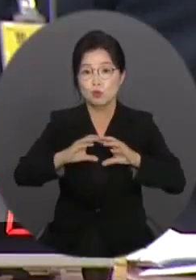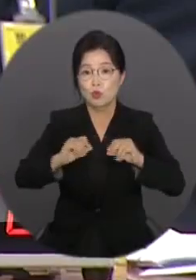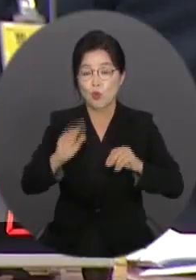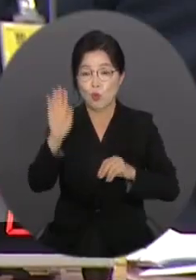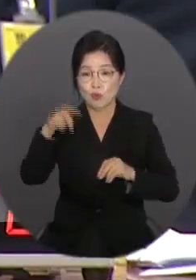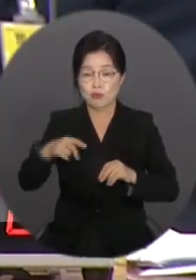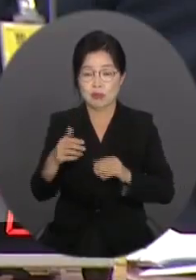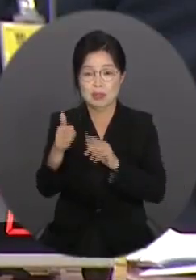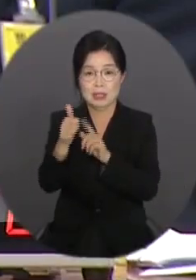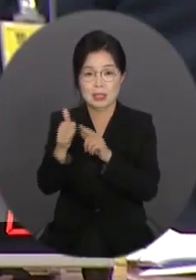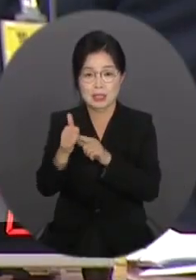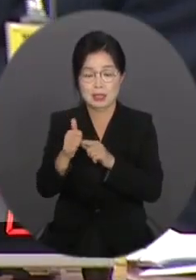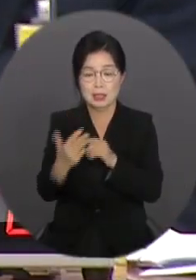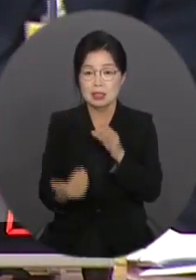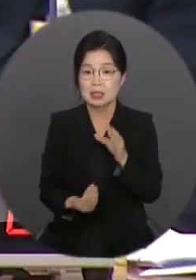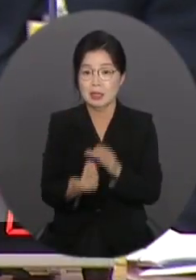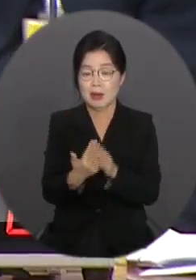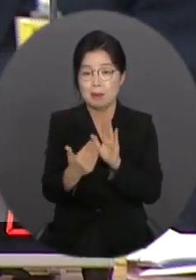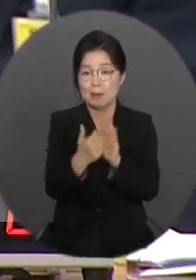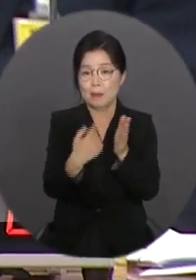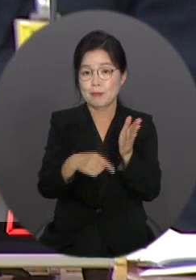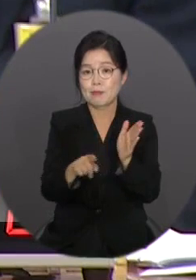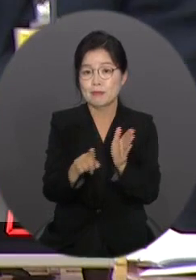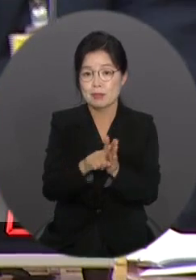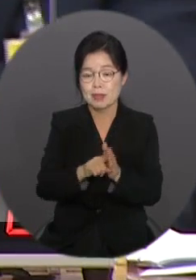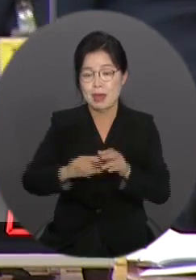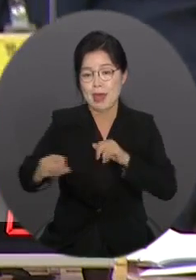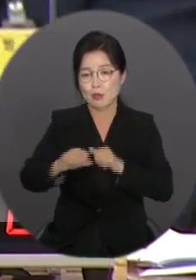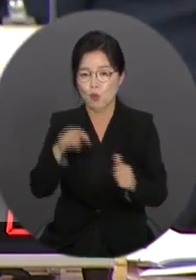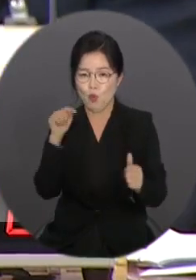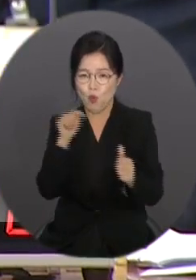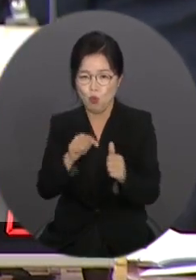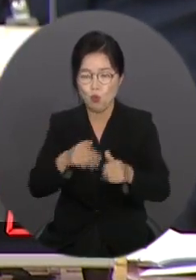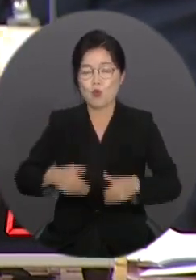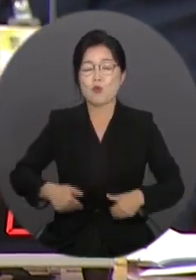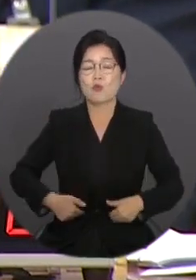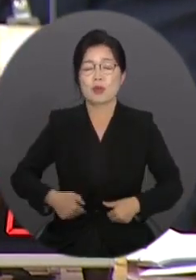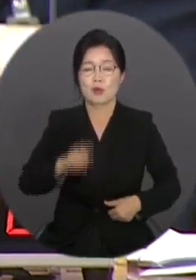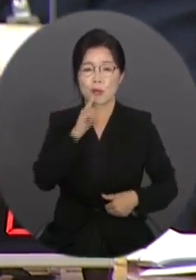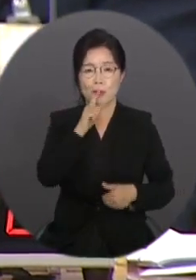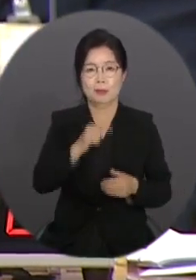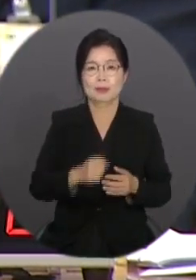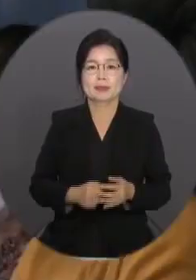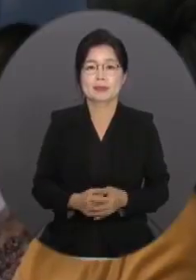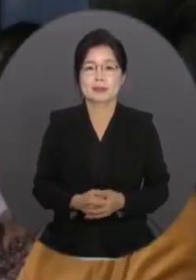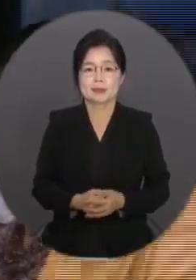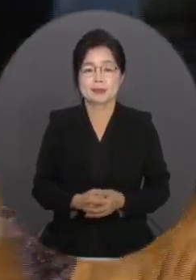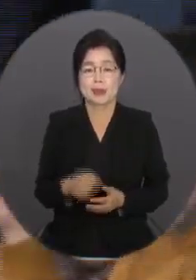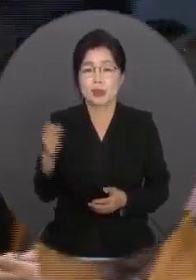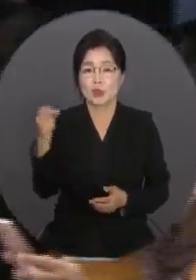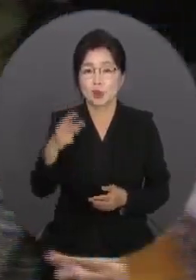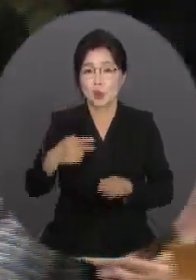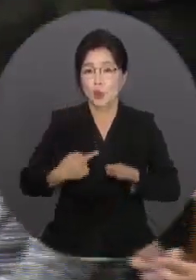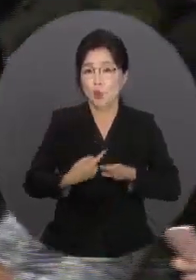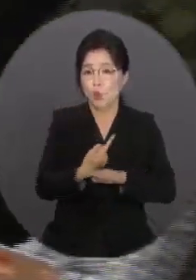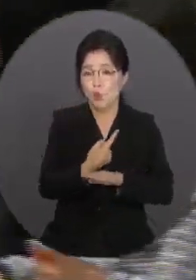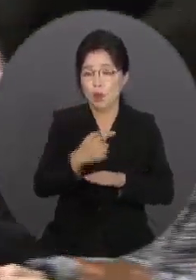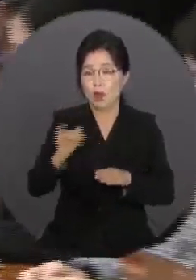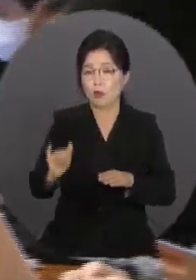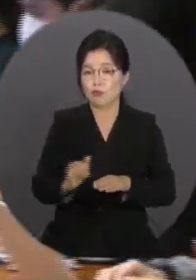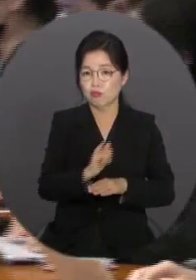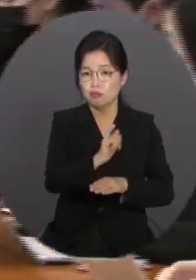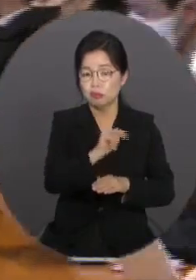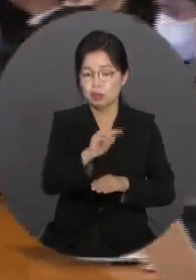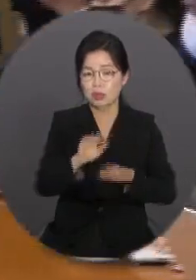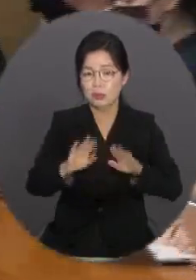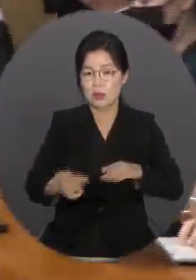재발 방지를 위해선 현산 측이 직접 행동으로 보여줘야 한다고 다시 한번 강조했습니다. 한편 해외 출장을 이유로